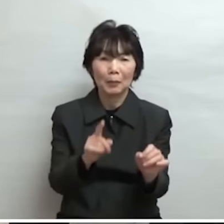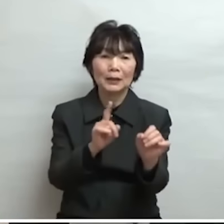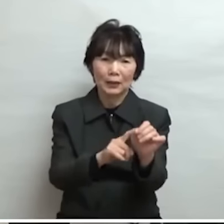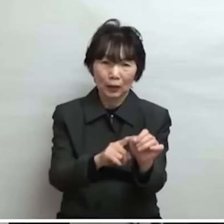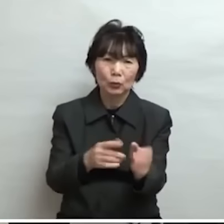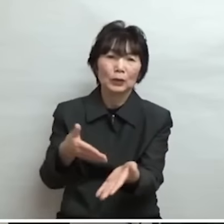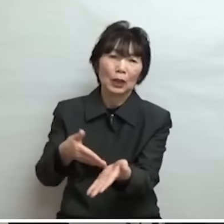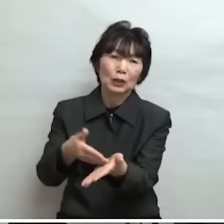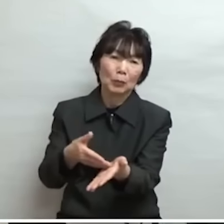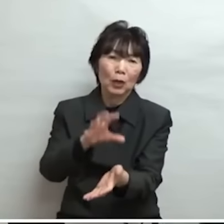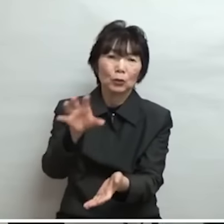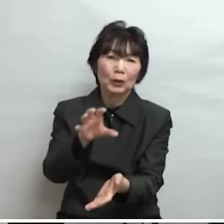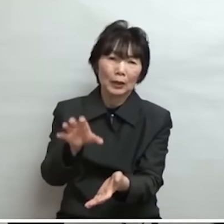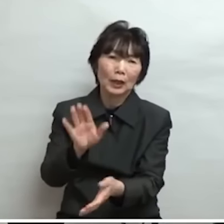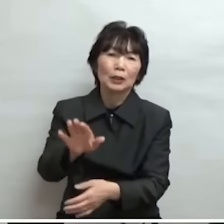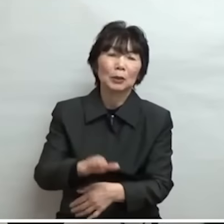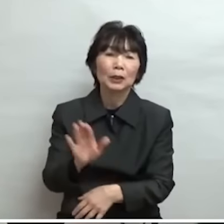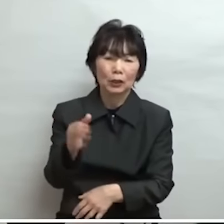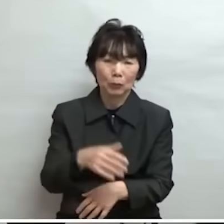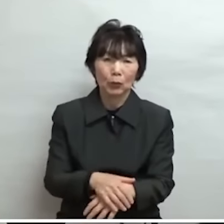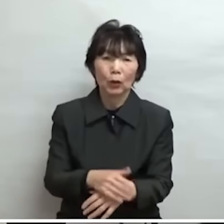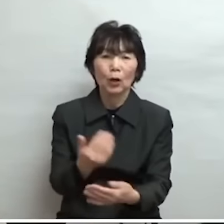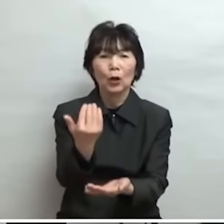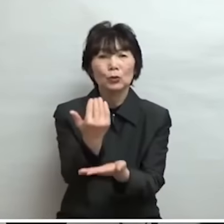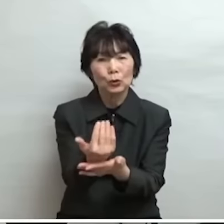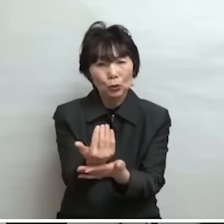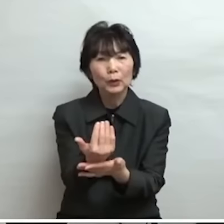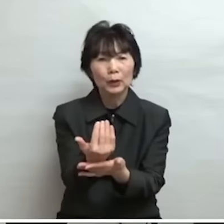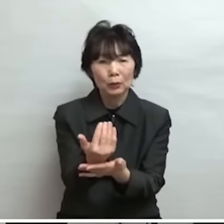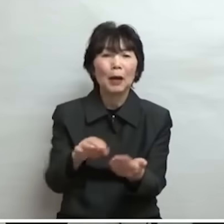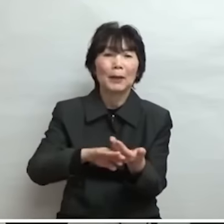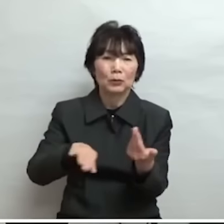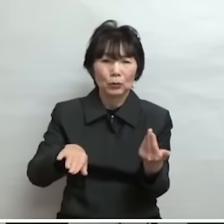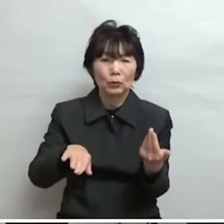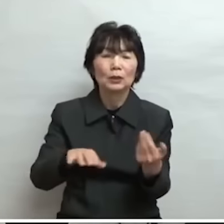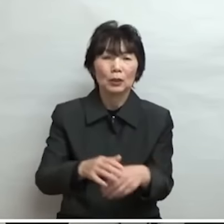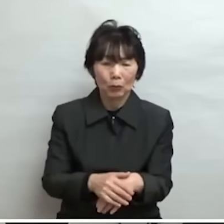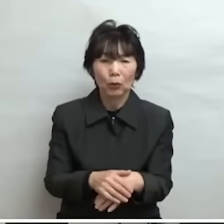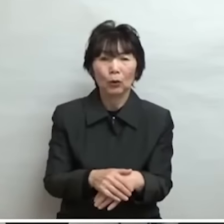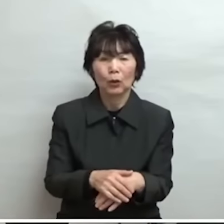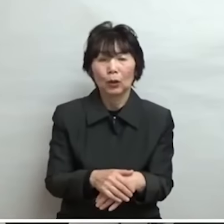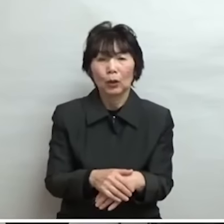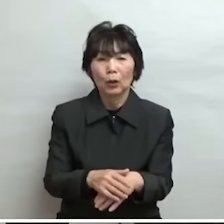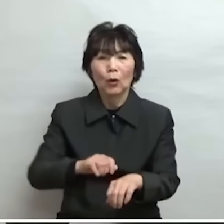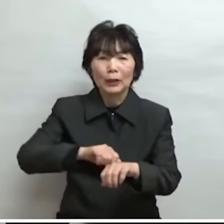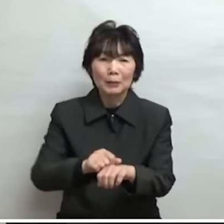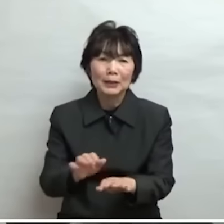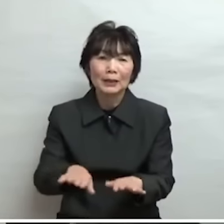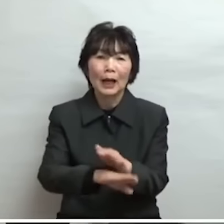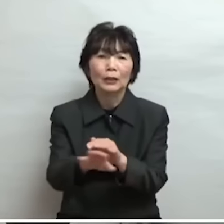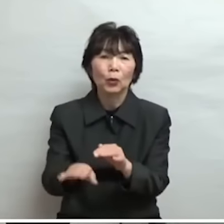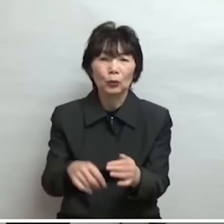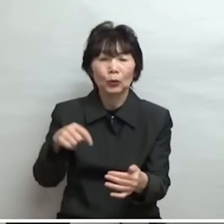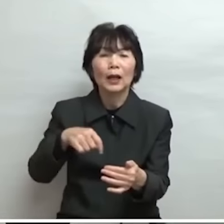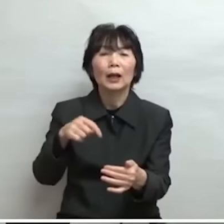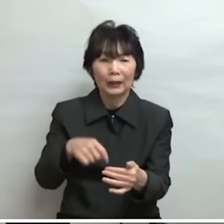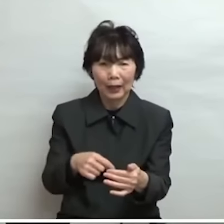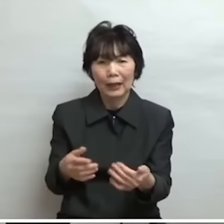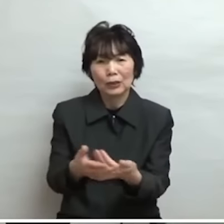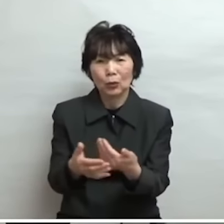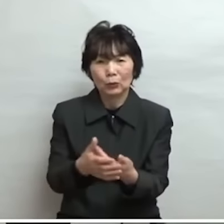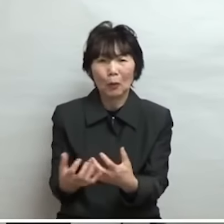おっしゃっております。でまあ、その中で、追悼費云々は別としてですね、労務動員があってそういう厳しい環境の中で労働させられてい